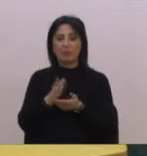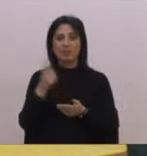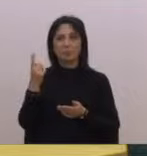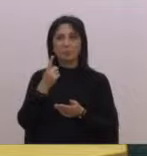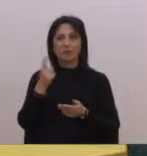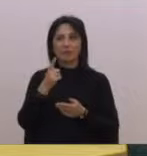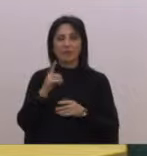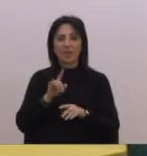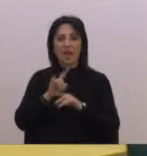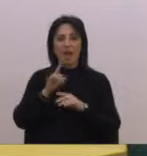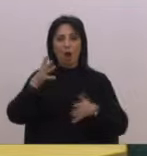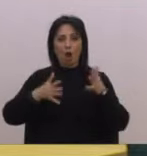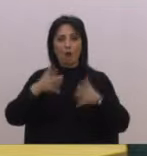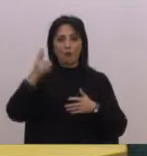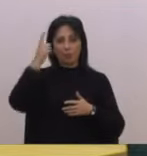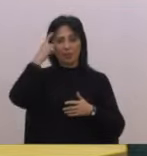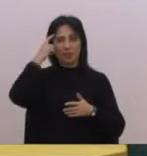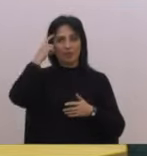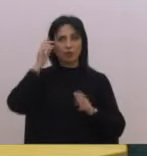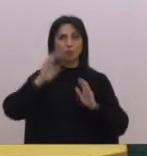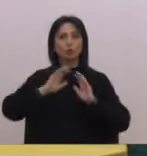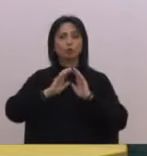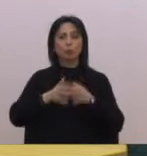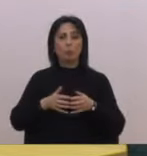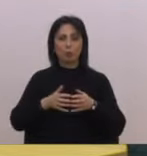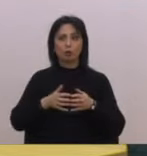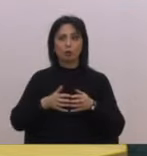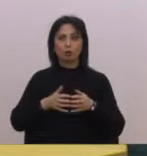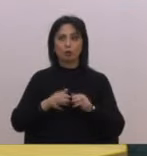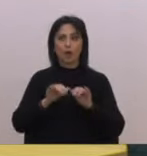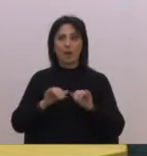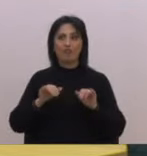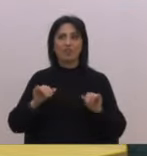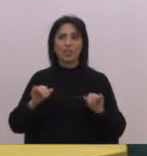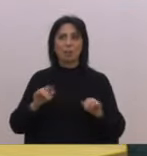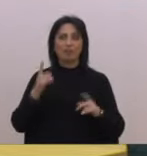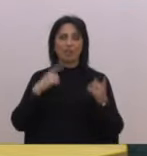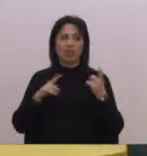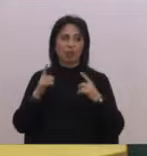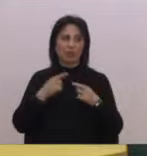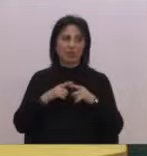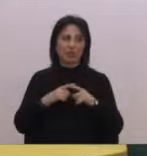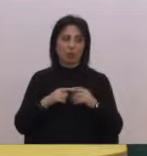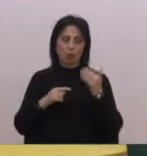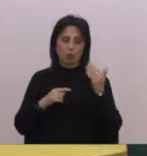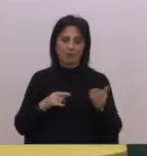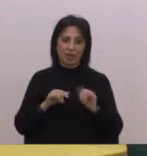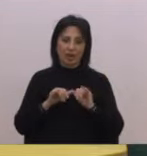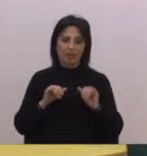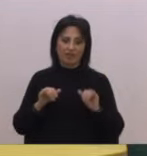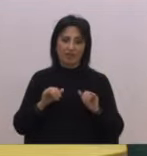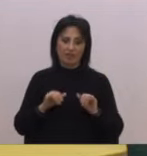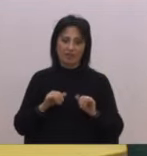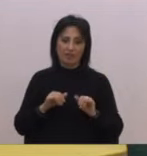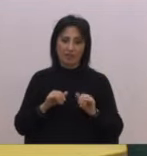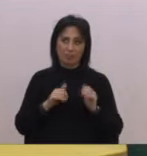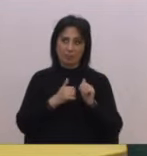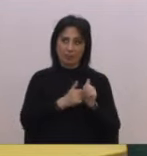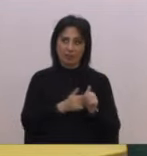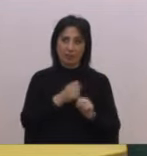არის ხელოვნური ინტელექტი, რაც სოფლიოში განვითარებული ინოვაციური ტექნოლოგიების განვითარების ტენდენციებს